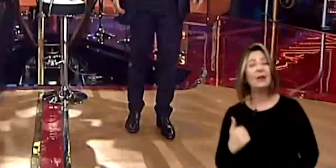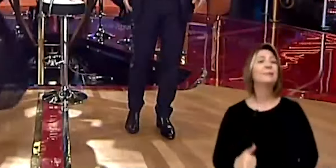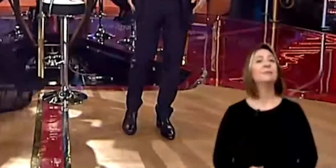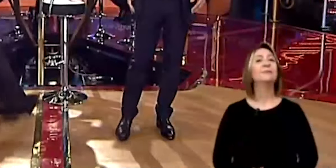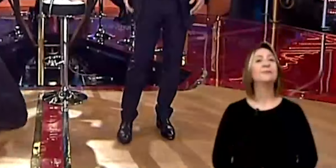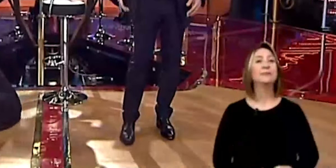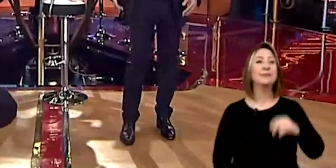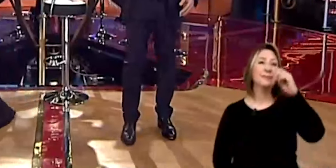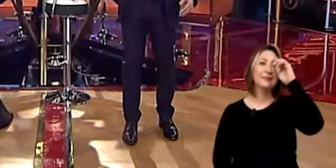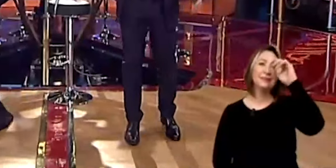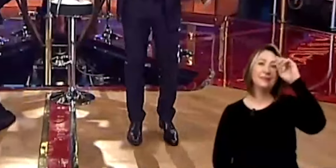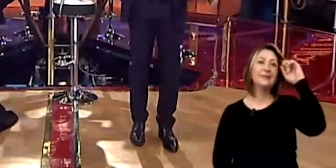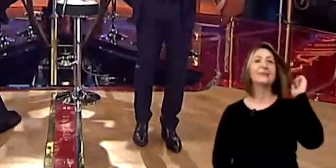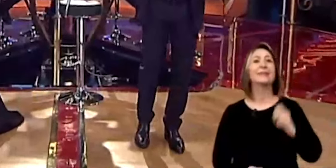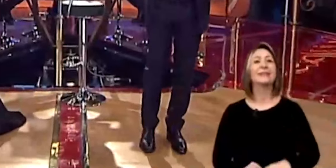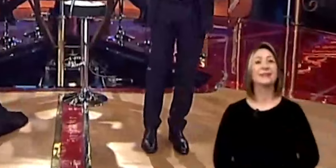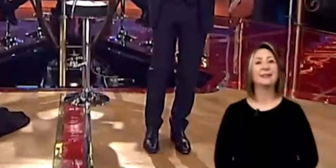müziği.